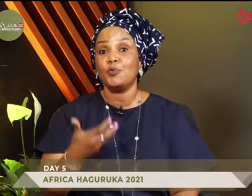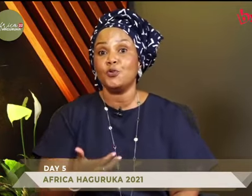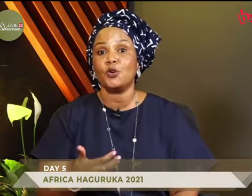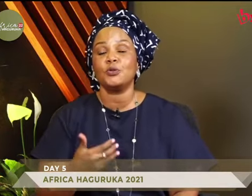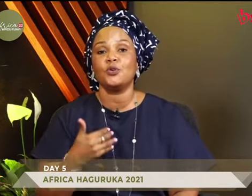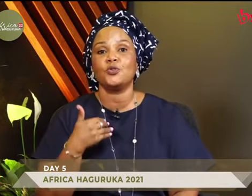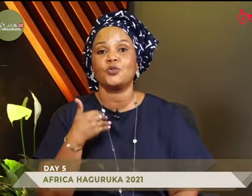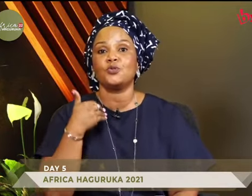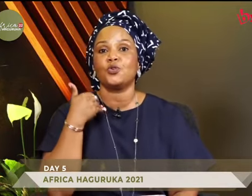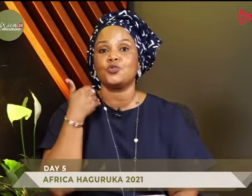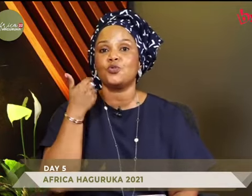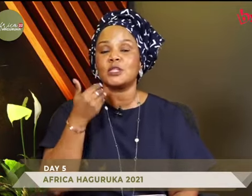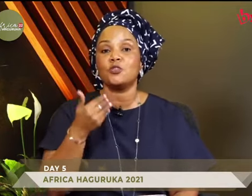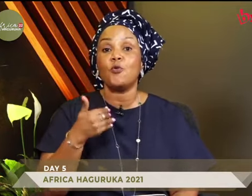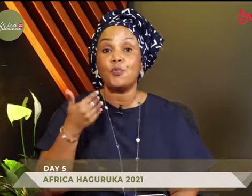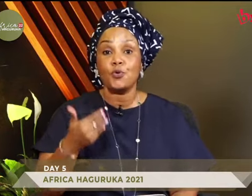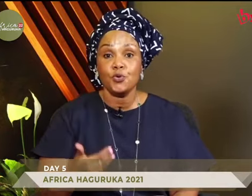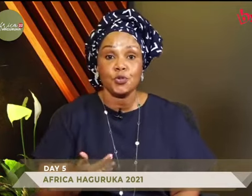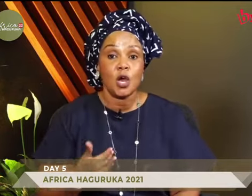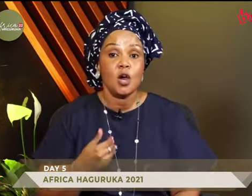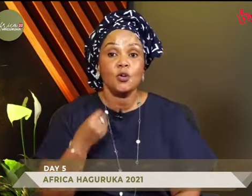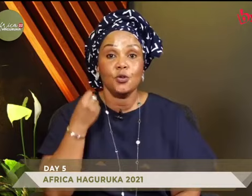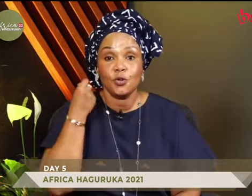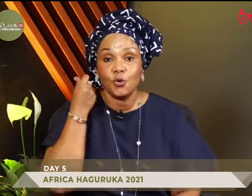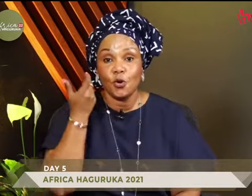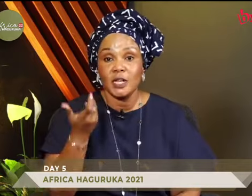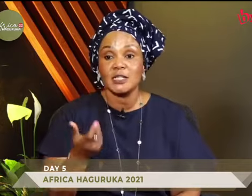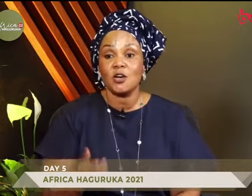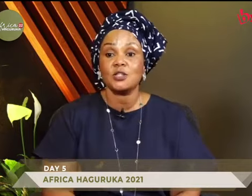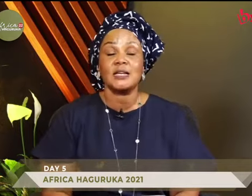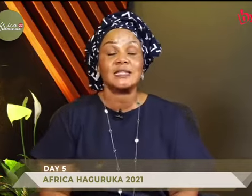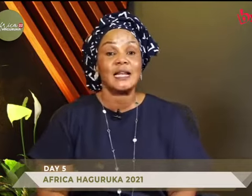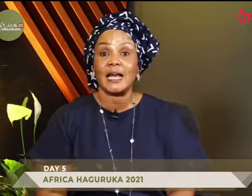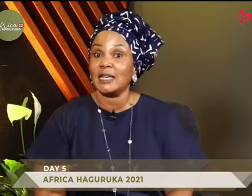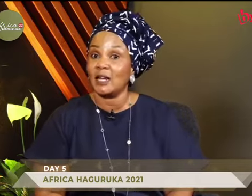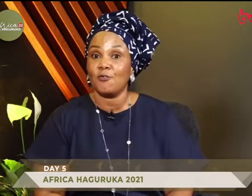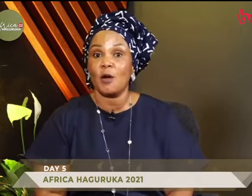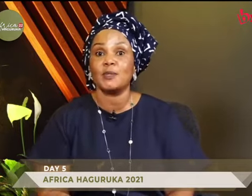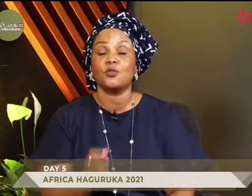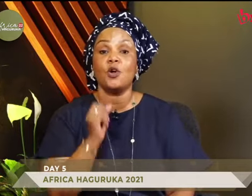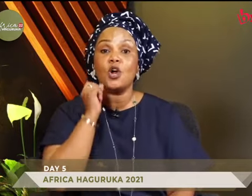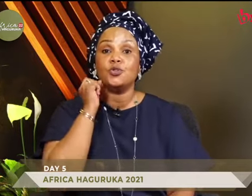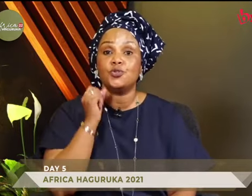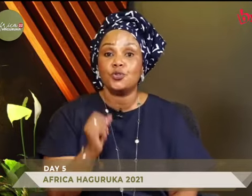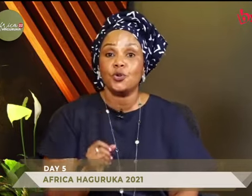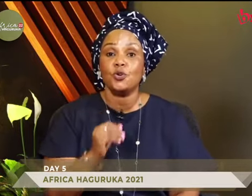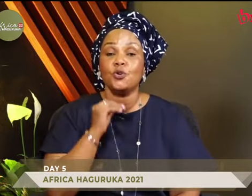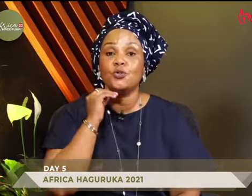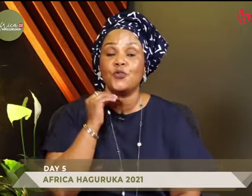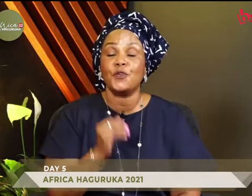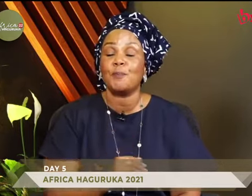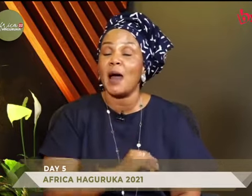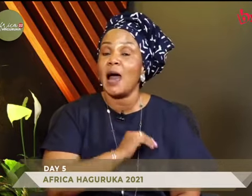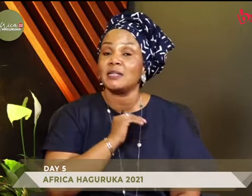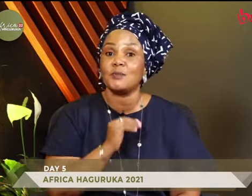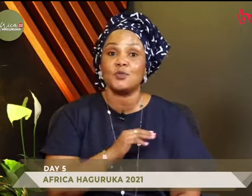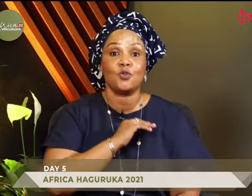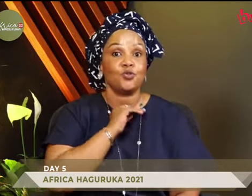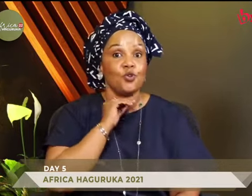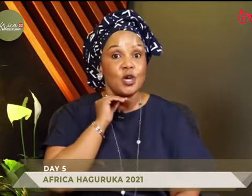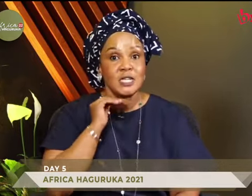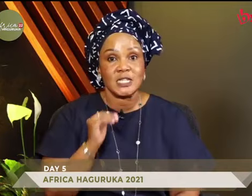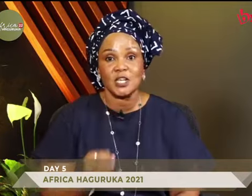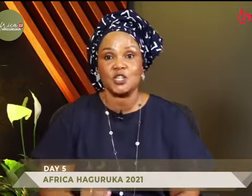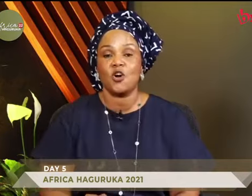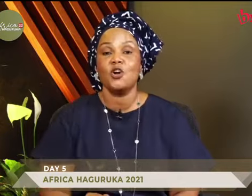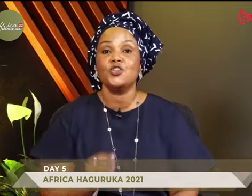développés, qui ont plus de ressources, qui ont plus de connaissances. Ça n'a rien à voir parce que Dieu ne fait pas acception